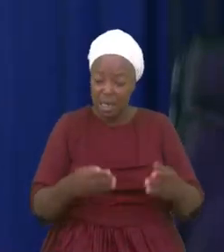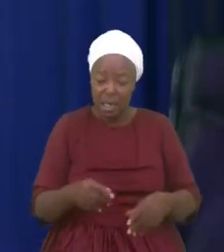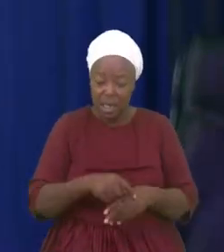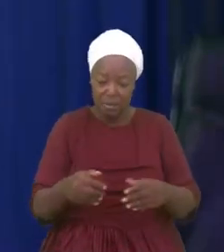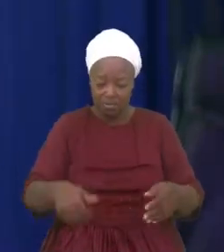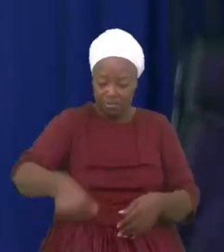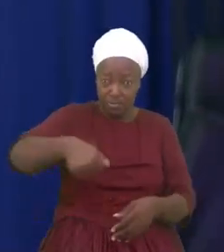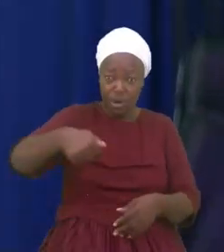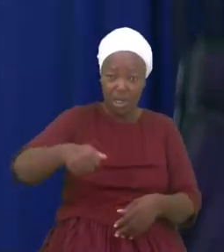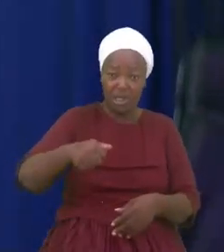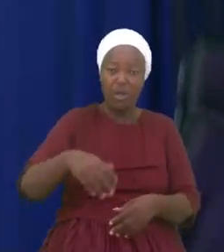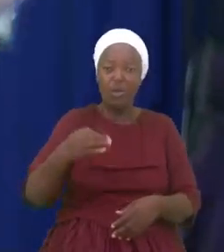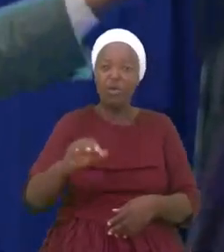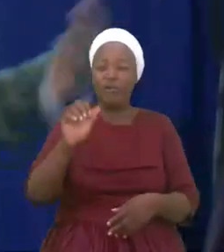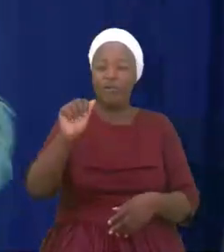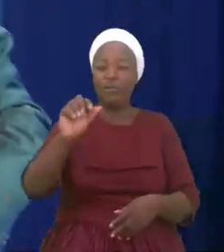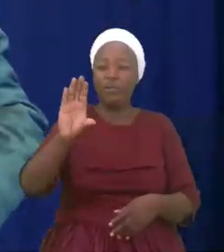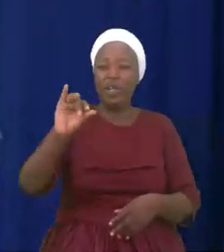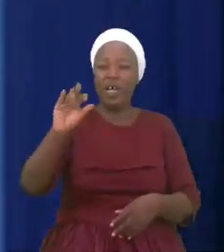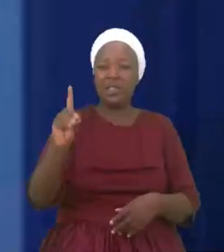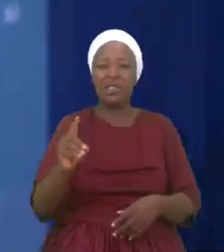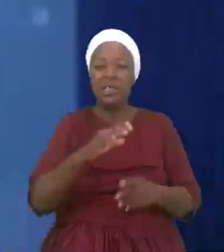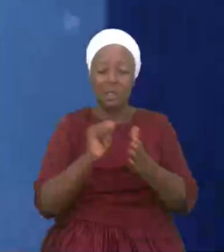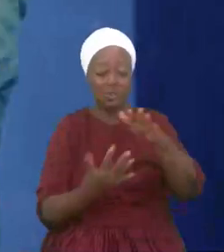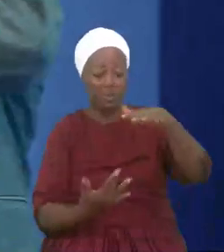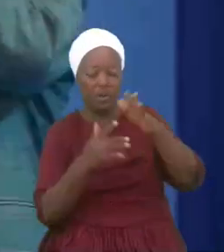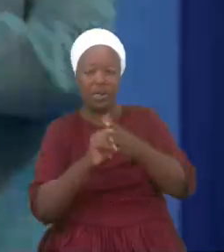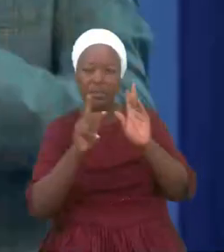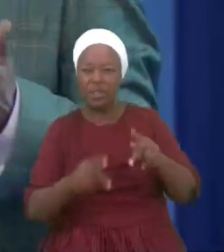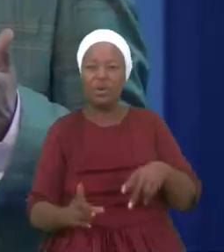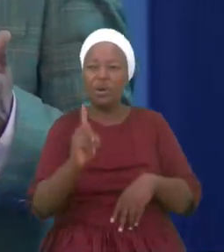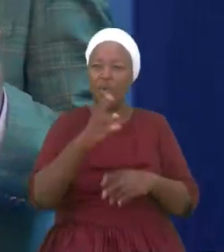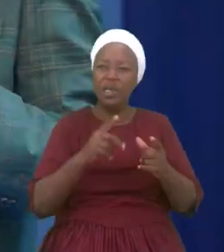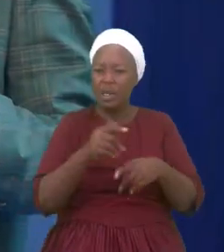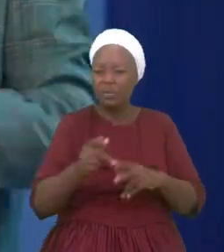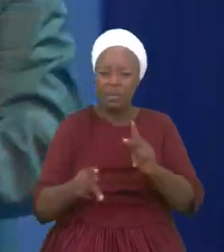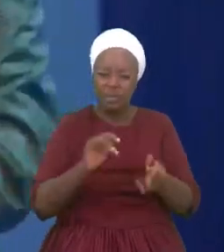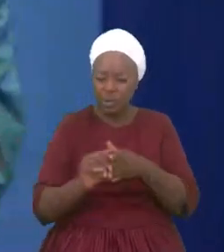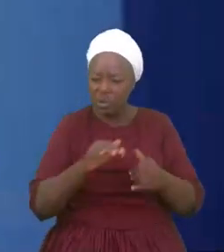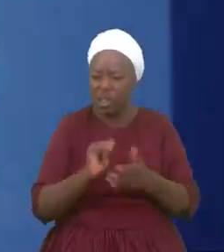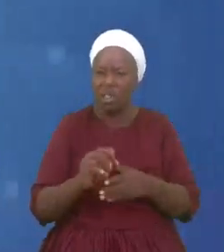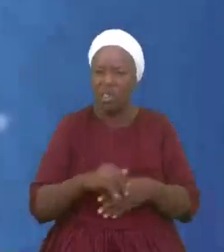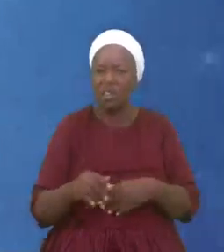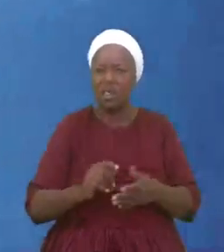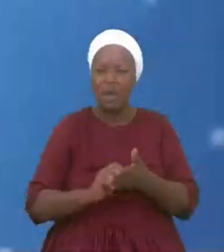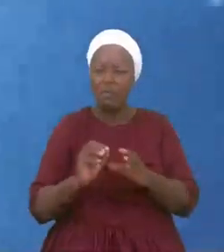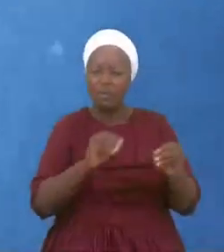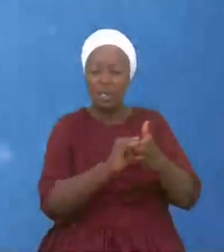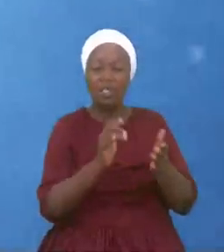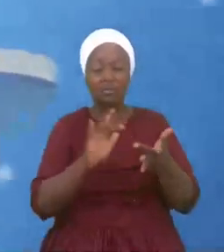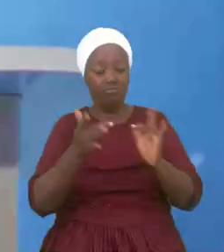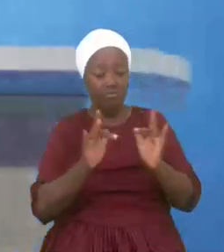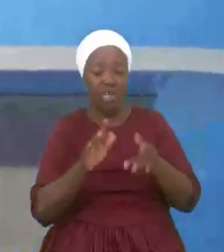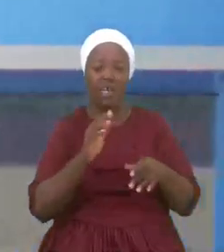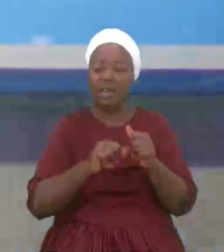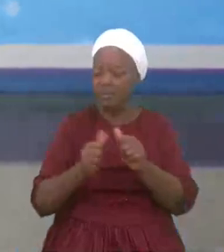alors l'homme ce qu'on écrit de l'homme là c'est comme un acide qui va tout ranger qui va te détruire certaines fois pas